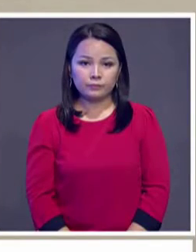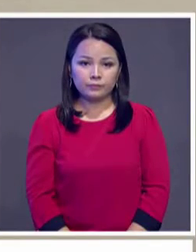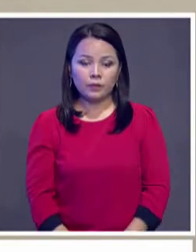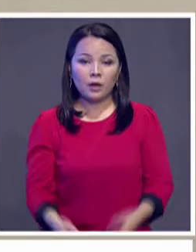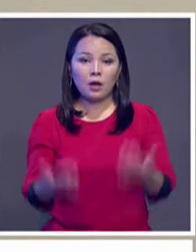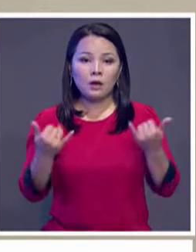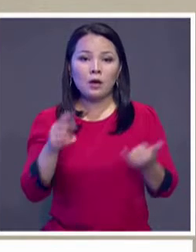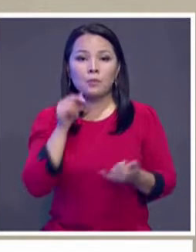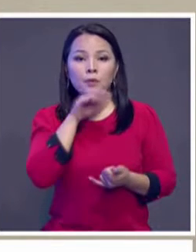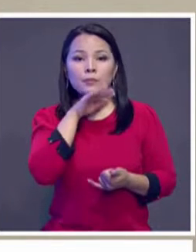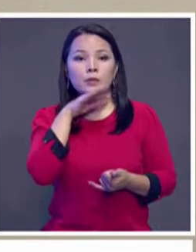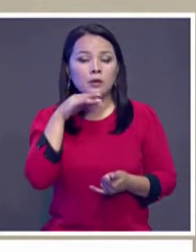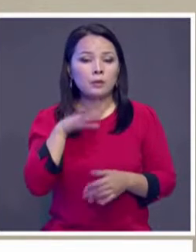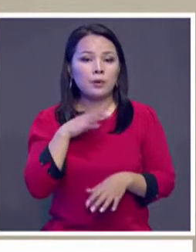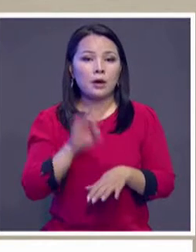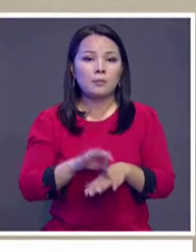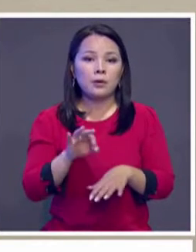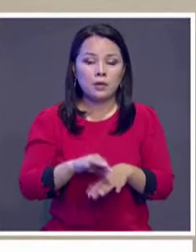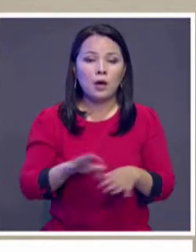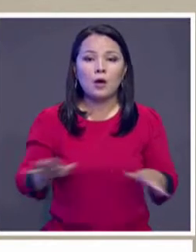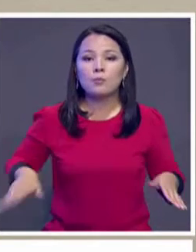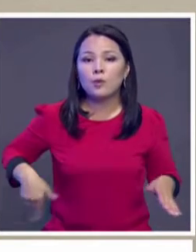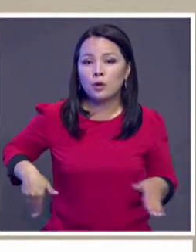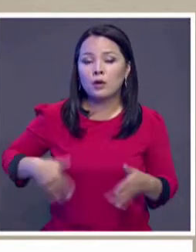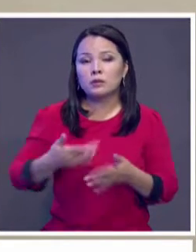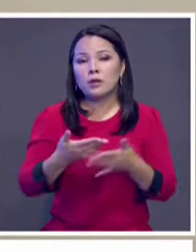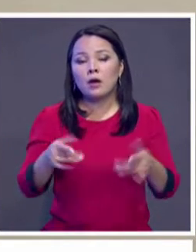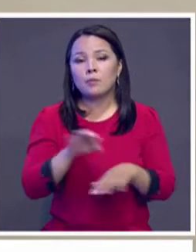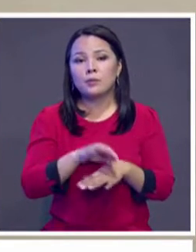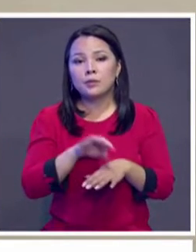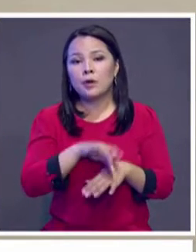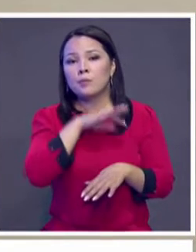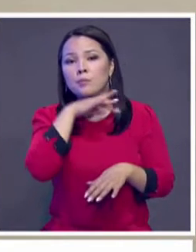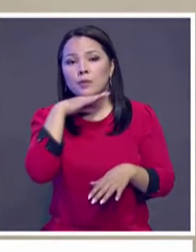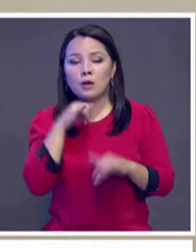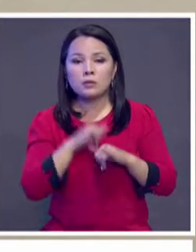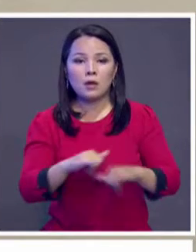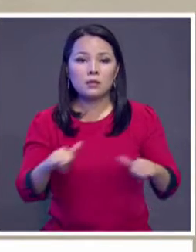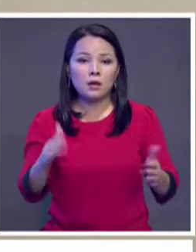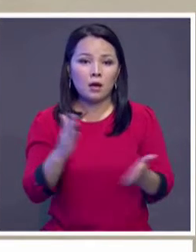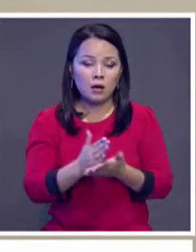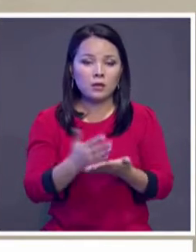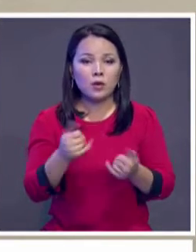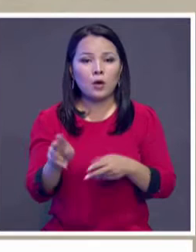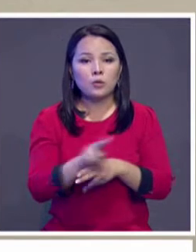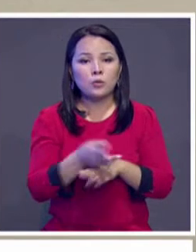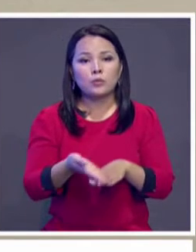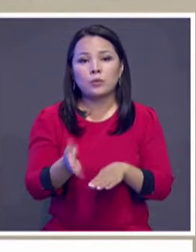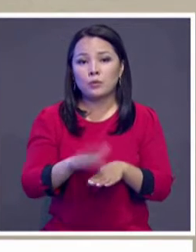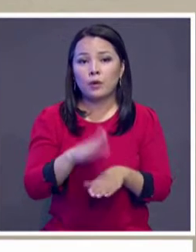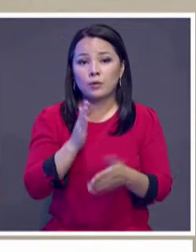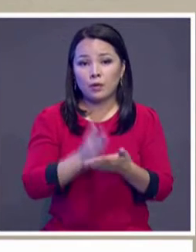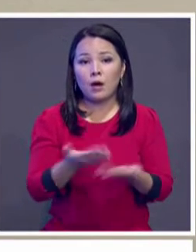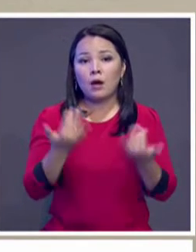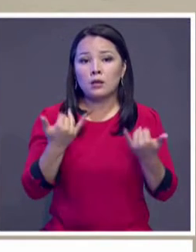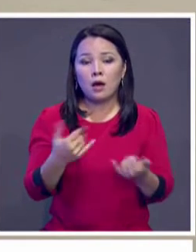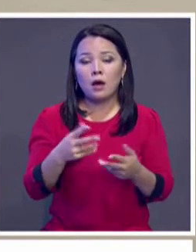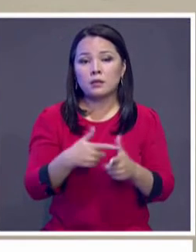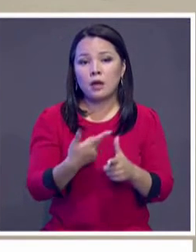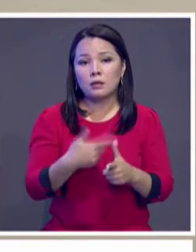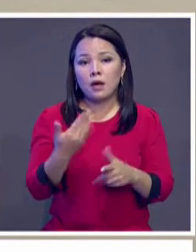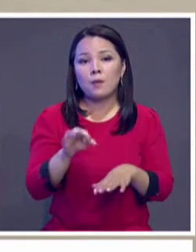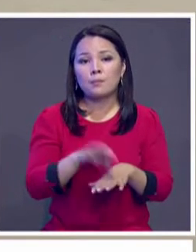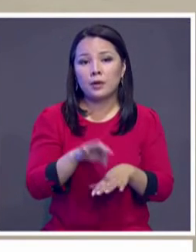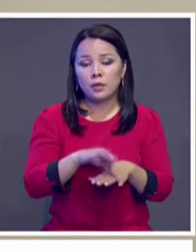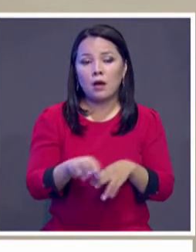Қазір ерлер арасында қуғалды безімен бүйрек аурулары белең алған, тіпті бұл дерттер асқынғанда емдеу қиындай түседі. Сондықтан аталған аурулардың алдын